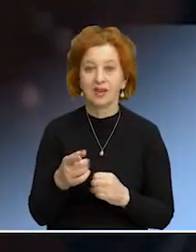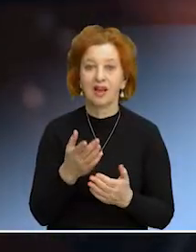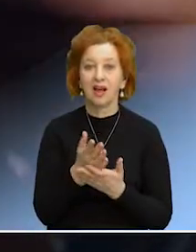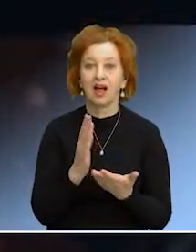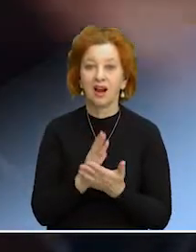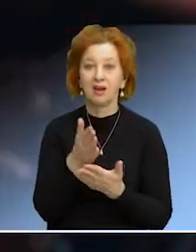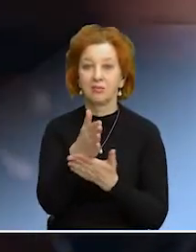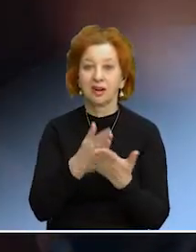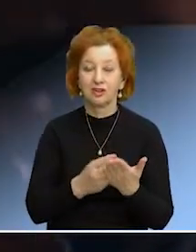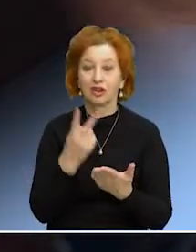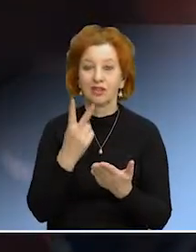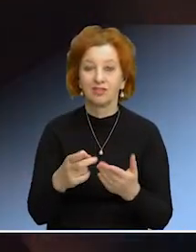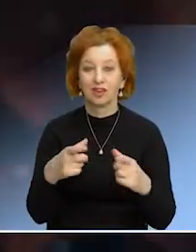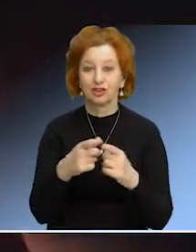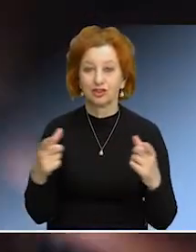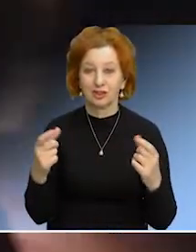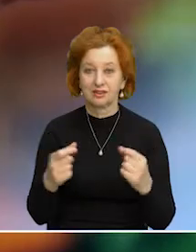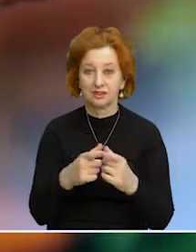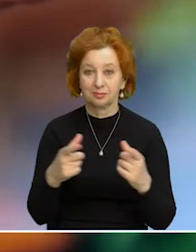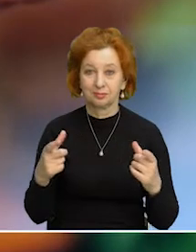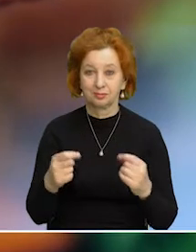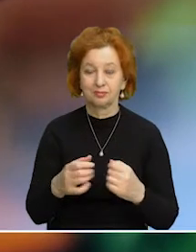Хлеб разрежьте вдоль на 2 части.